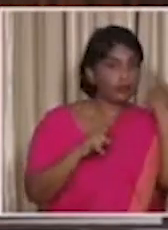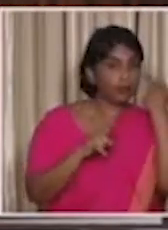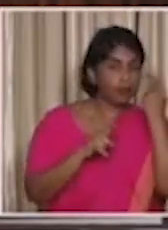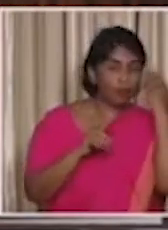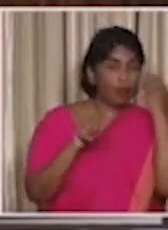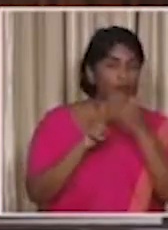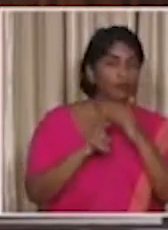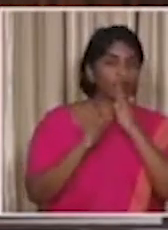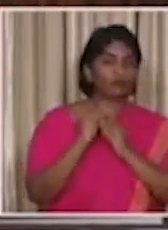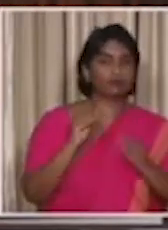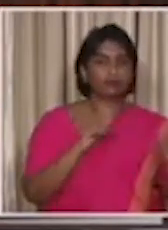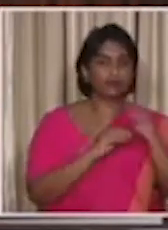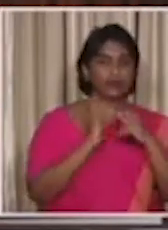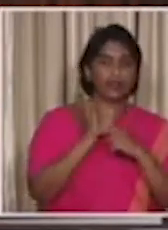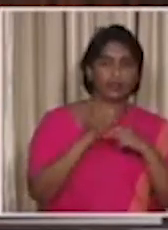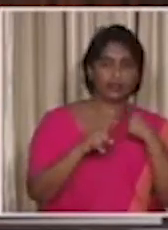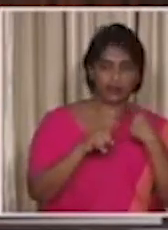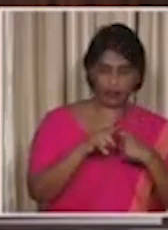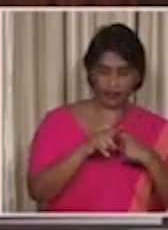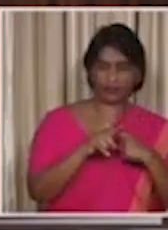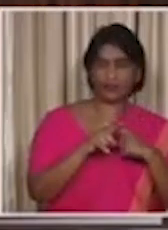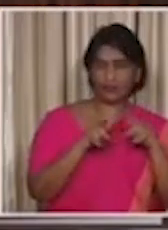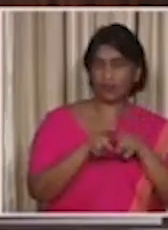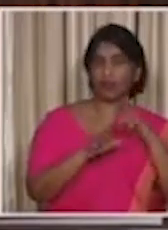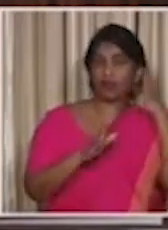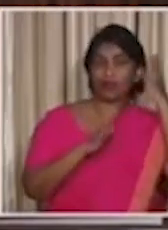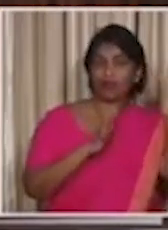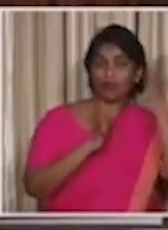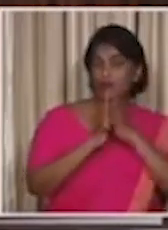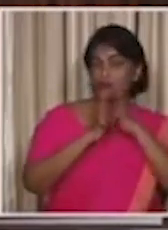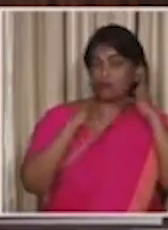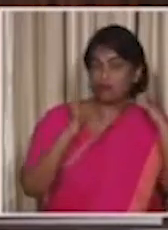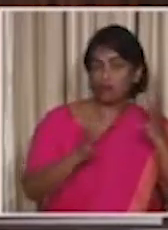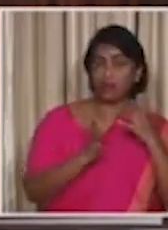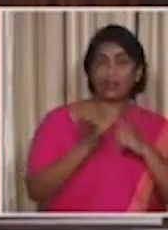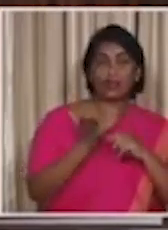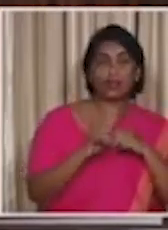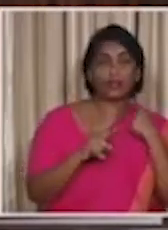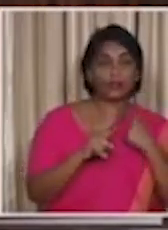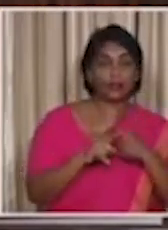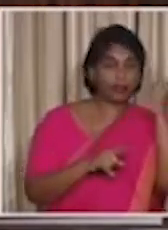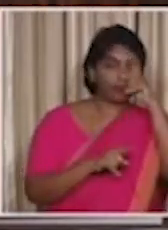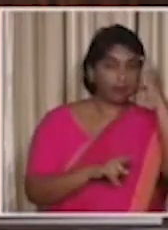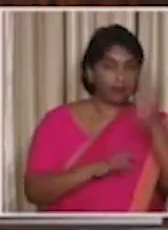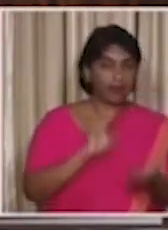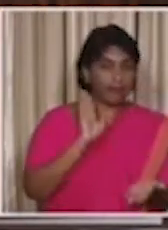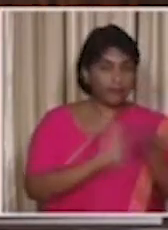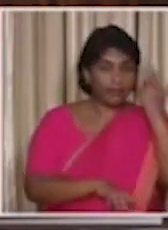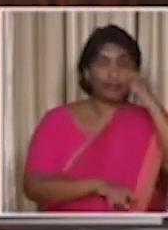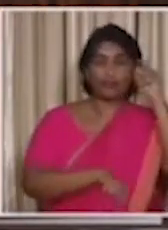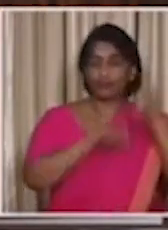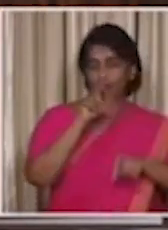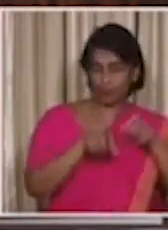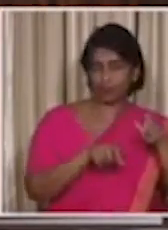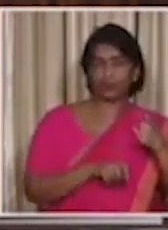නමි. ලෝකයේ අනික් රටවලට වැඩි බදු ප්‍රමාණයක් ලබා ගන්නේ ඉහළ ආදායම් ලබා ගන්න අයගෙන්.